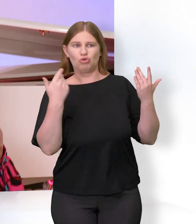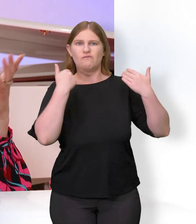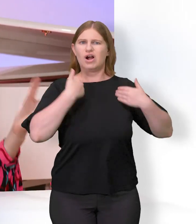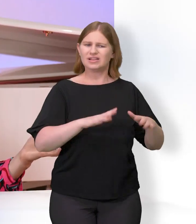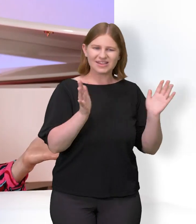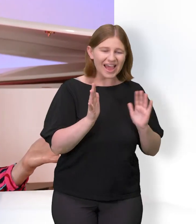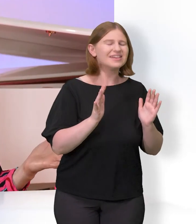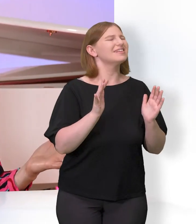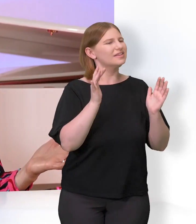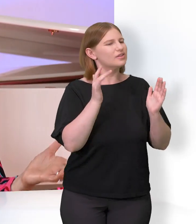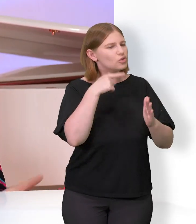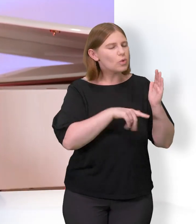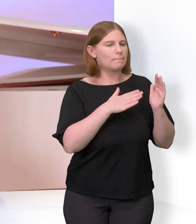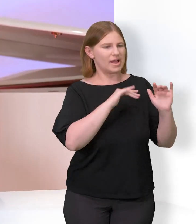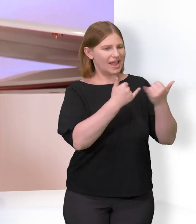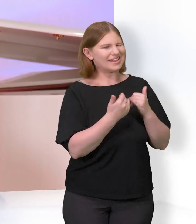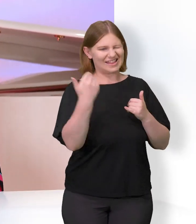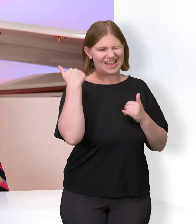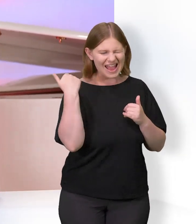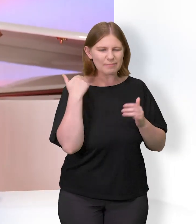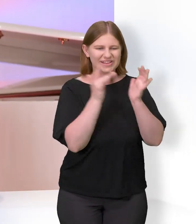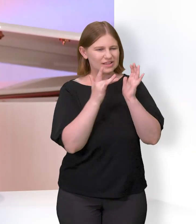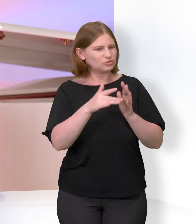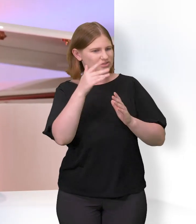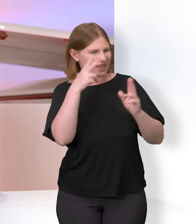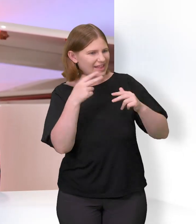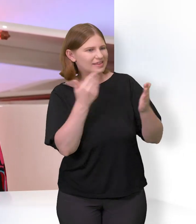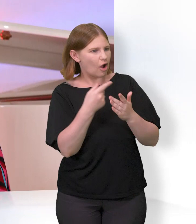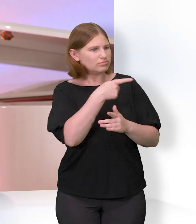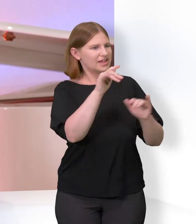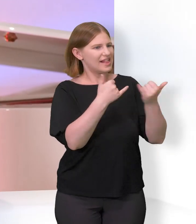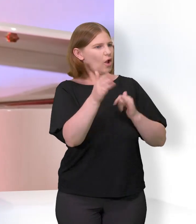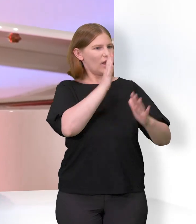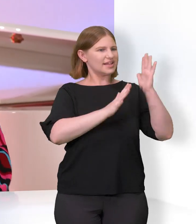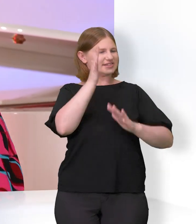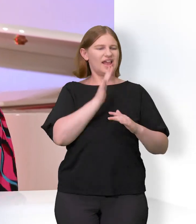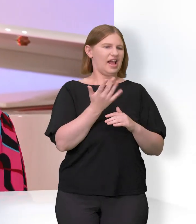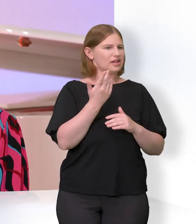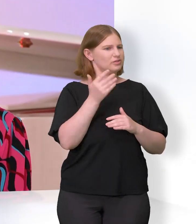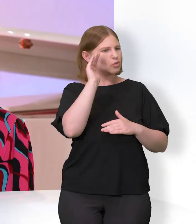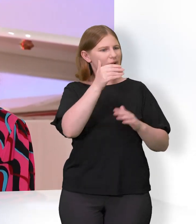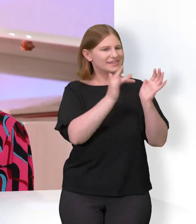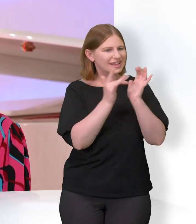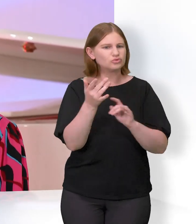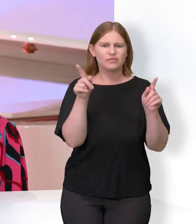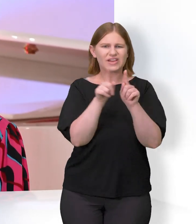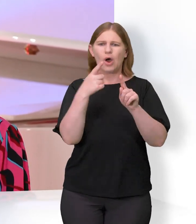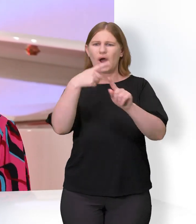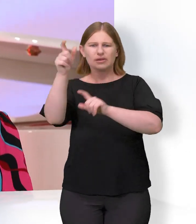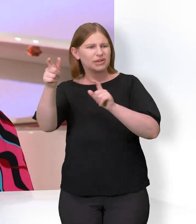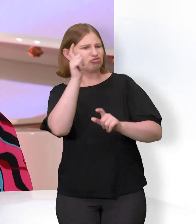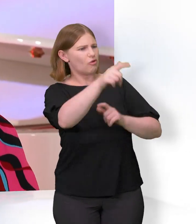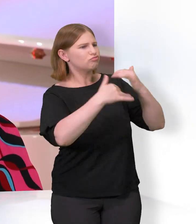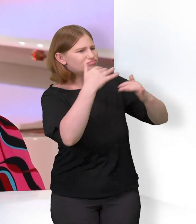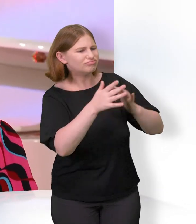selber gerade ihn kennengelernt hatten, haben sie uns auch von Jesus erzählt. So wie jemand es ihnen erzählt hat. Ich weiß noch, meine Eltern haben zu mir gesagt, Naomi,